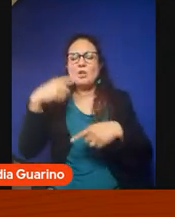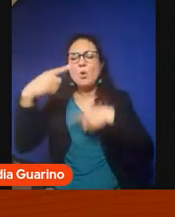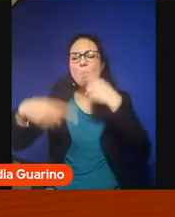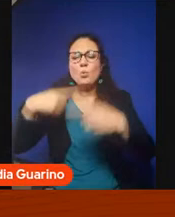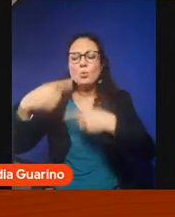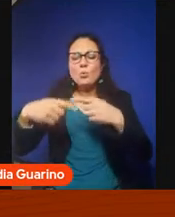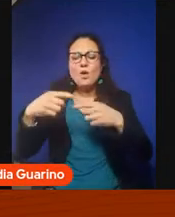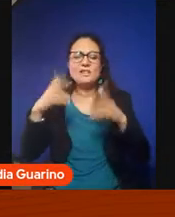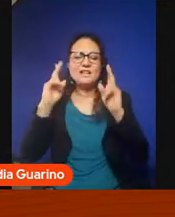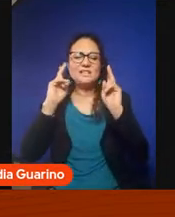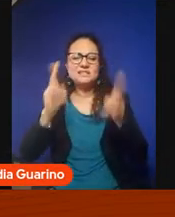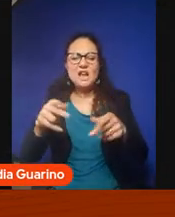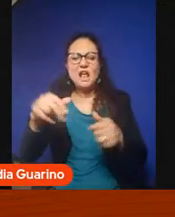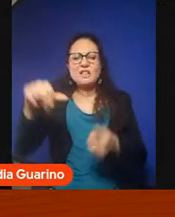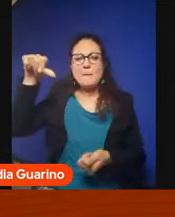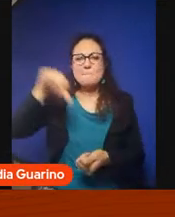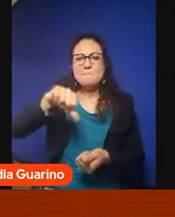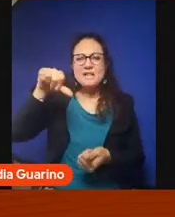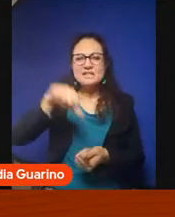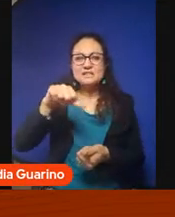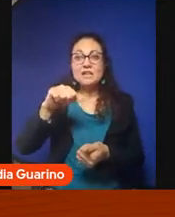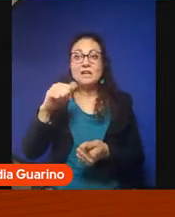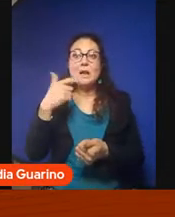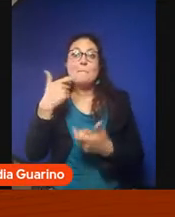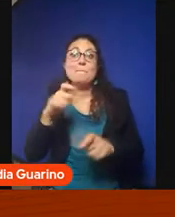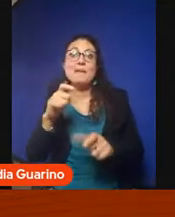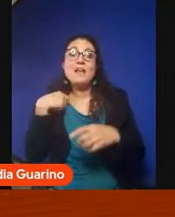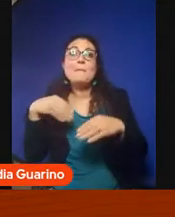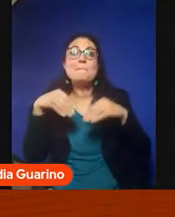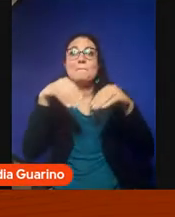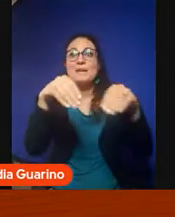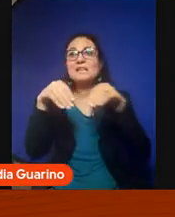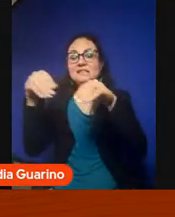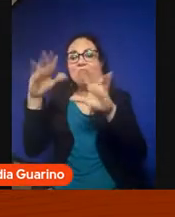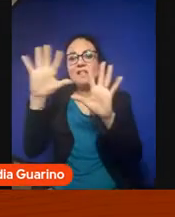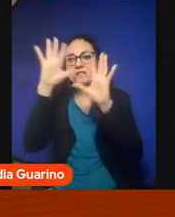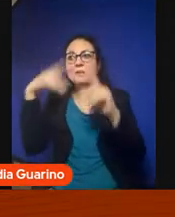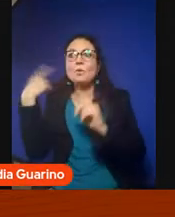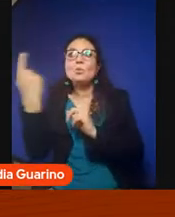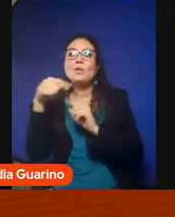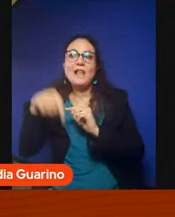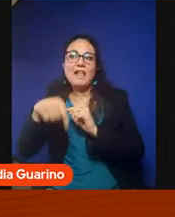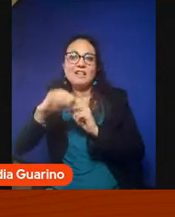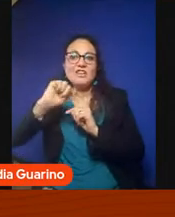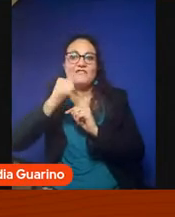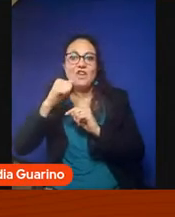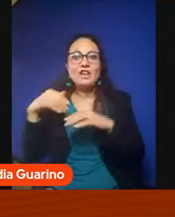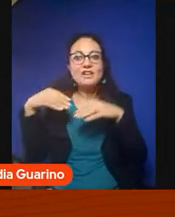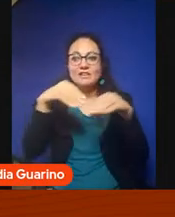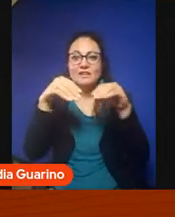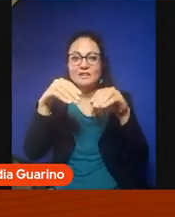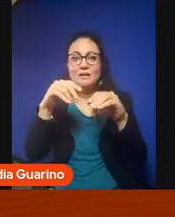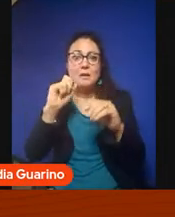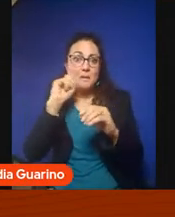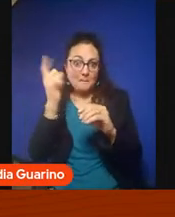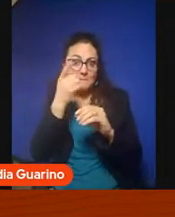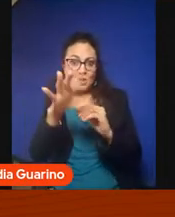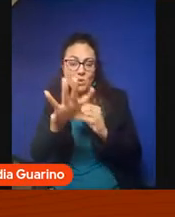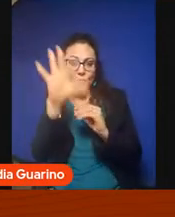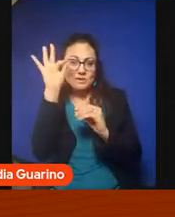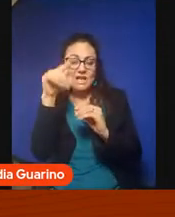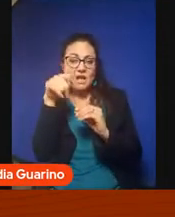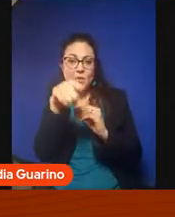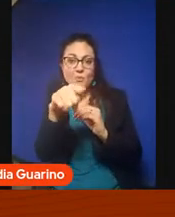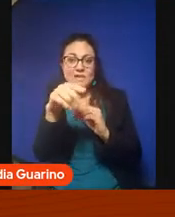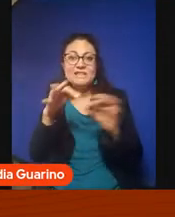strada, benzina, per essere presenti, per esempio in questo caso a Foligno? Non sarebbe meglio usare questo sistema sempre?